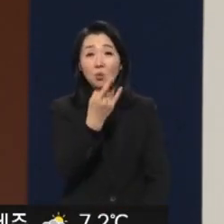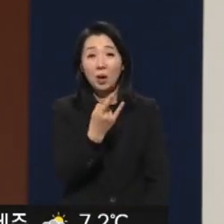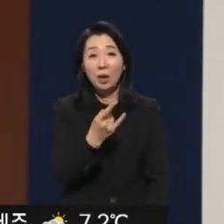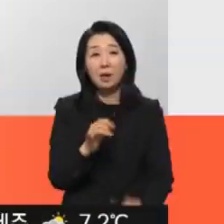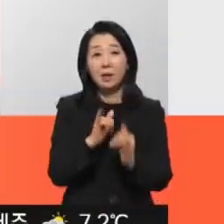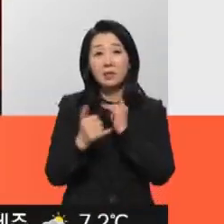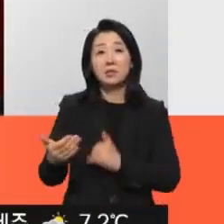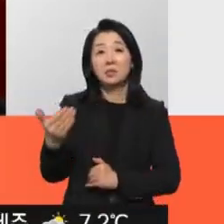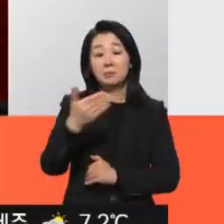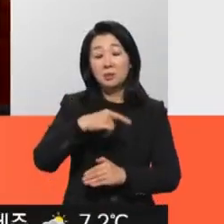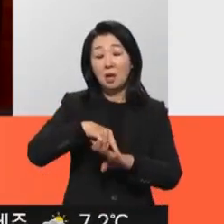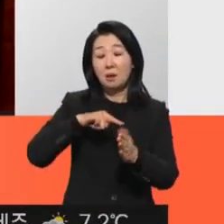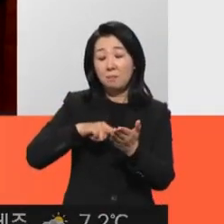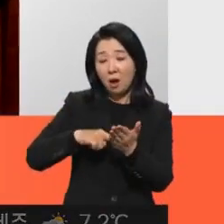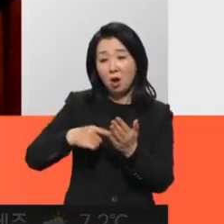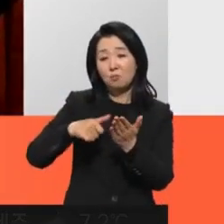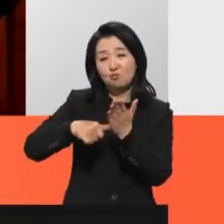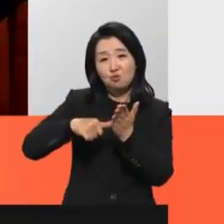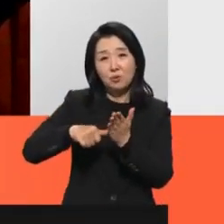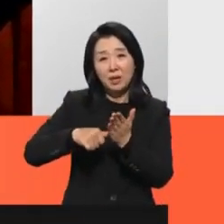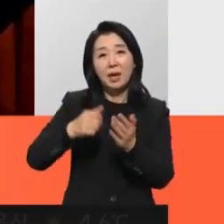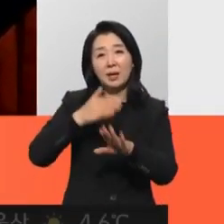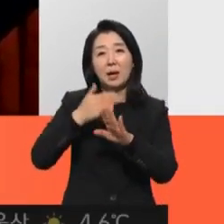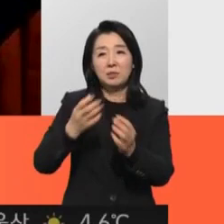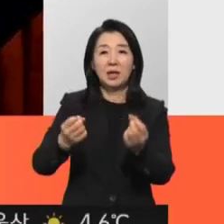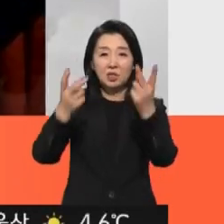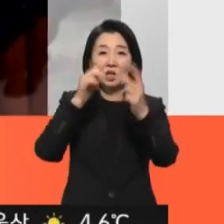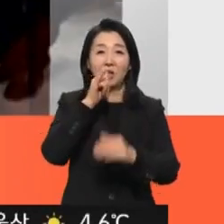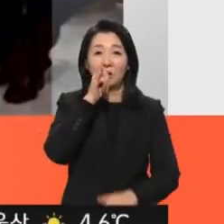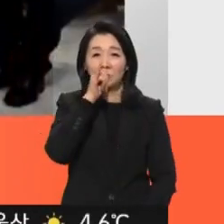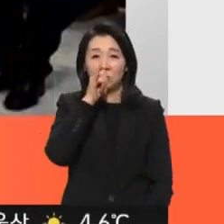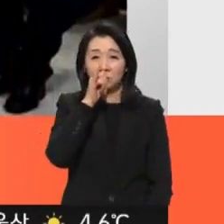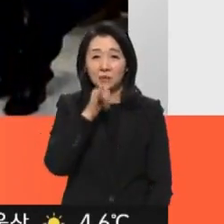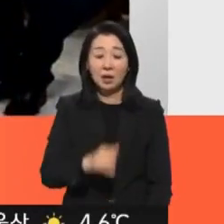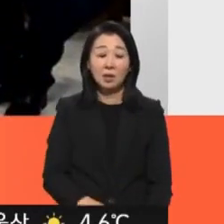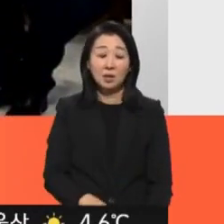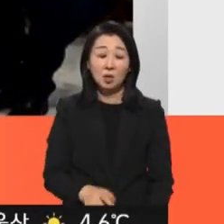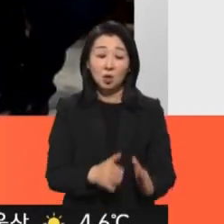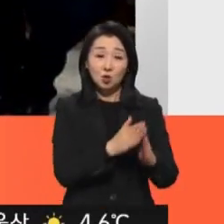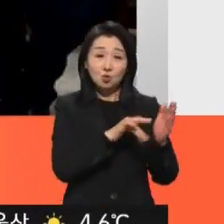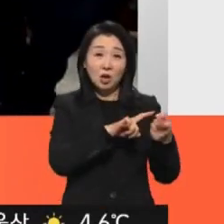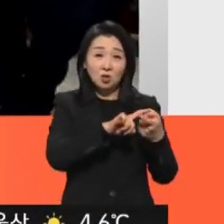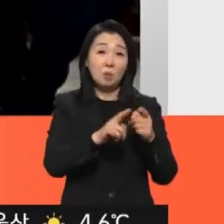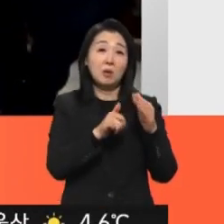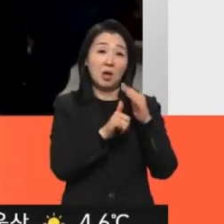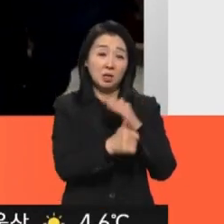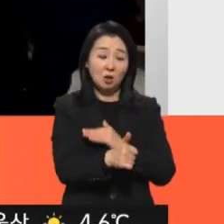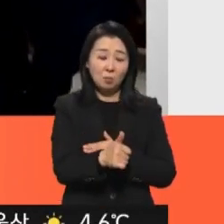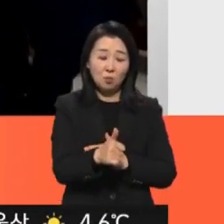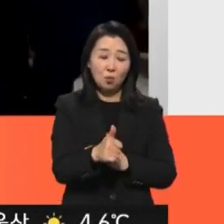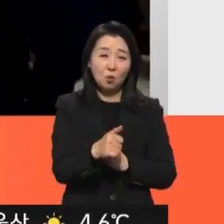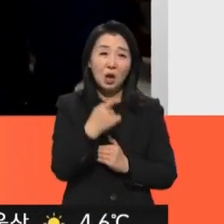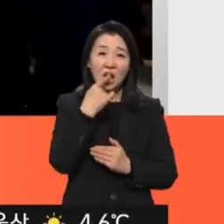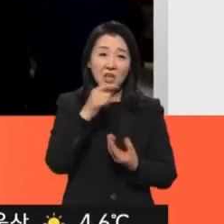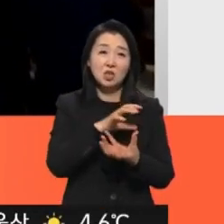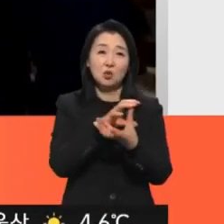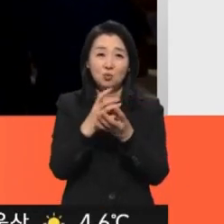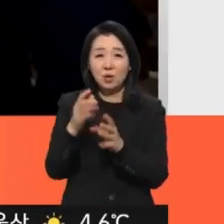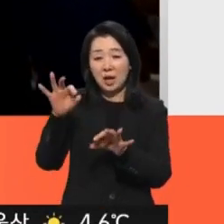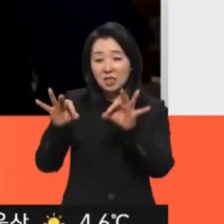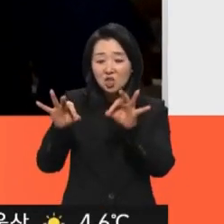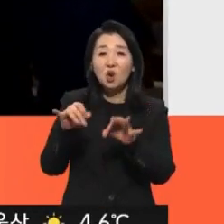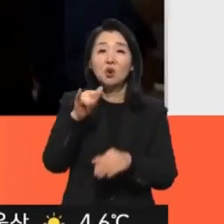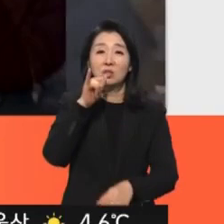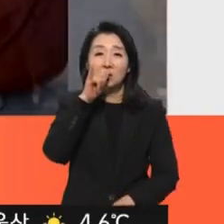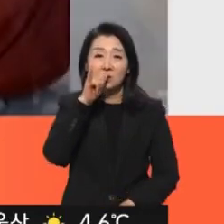마음 추모 물품에 대한 감사의 제를 지냈습니다. 이종철 유가족 협의회 대표는 이 수만송이 국화꽃과 인형들의